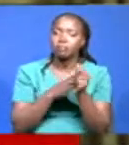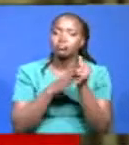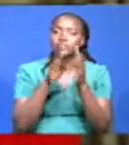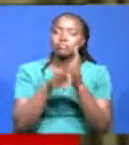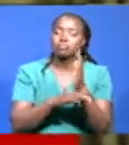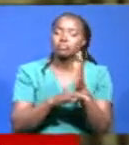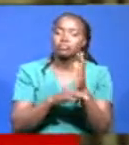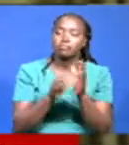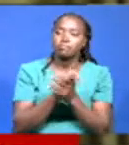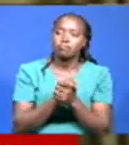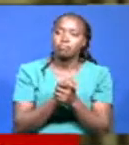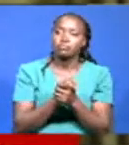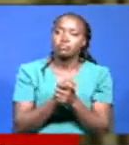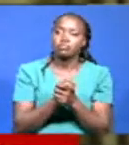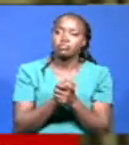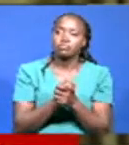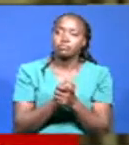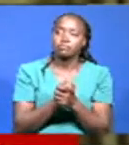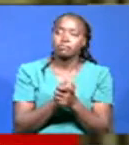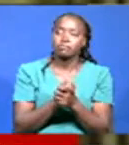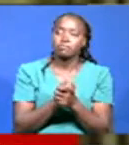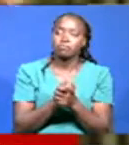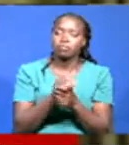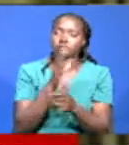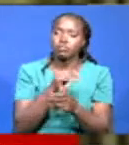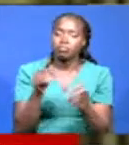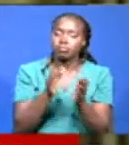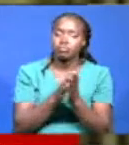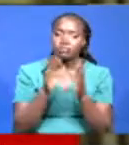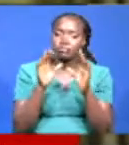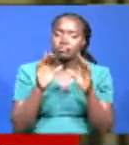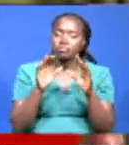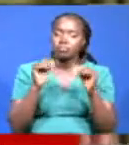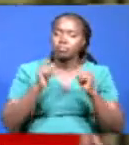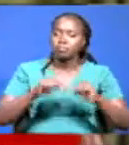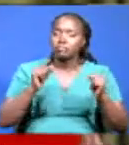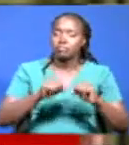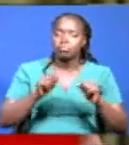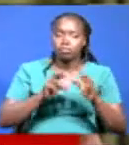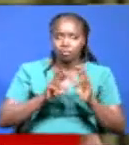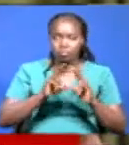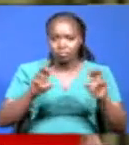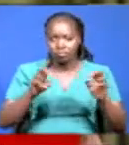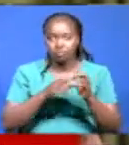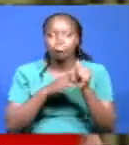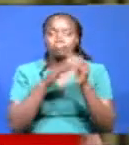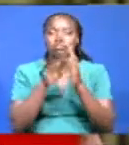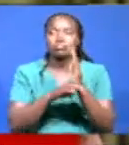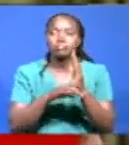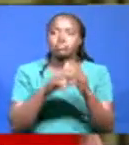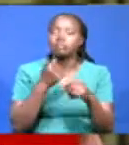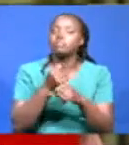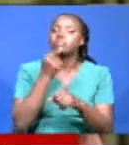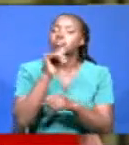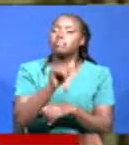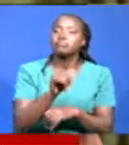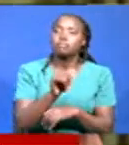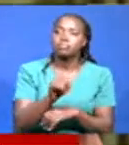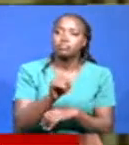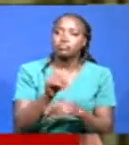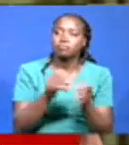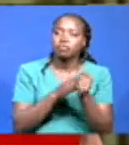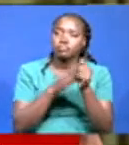hii, na amekubali kuangalia huo uongozi ahakikishe ni ya kwamba ni